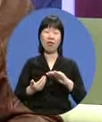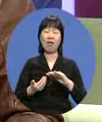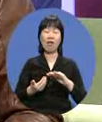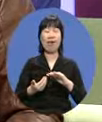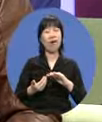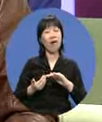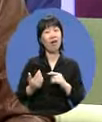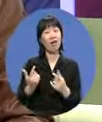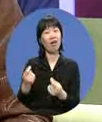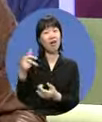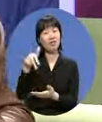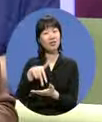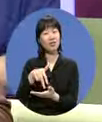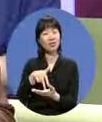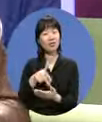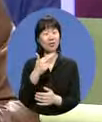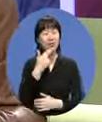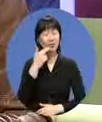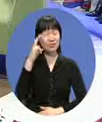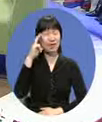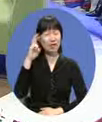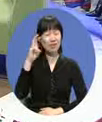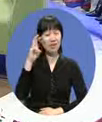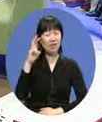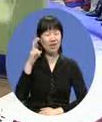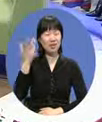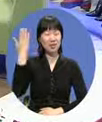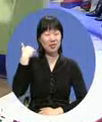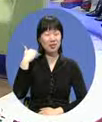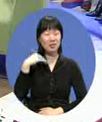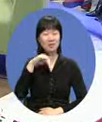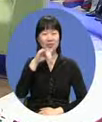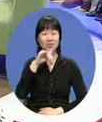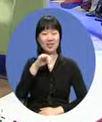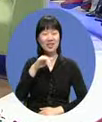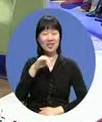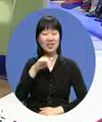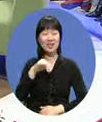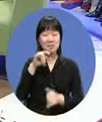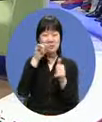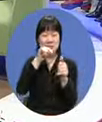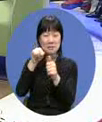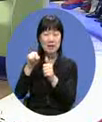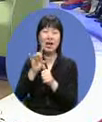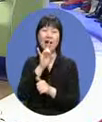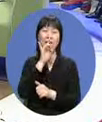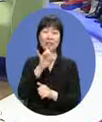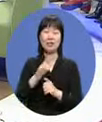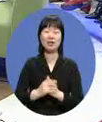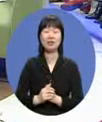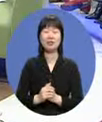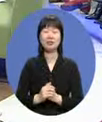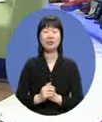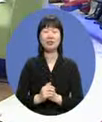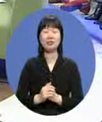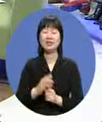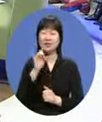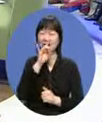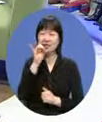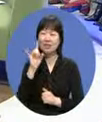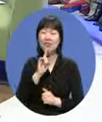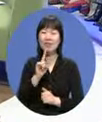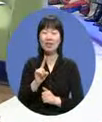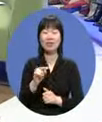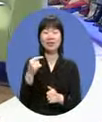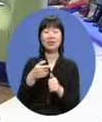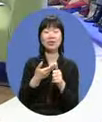그런 경우는 굉장히 안 생길 것 같은데 네. 전에는 절대로 지적질을 하시면 안 돼요. 네, 안 돼요, 안 돼요.